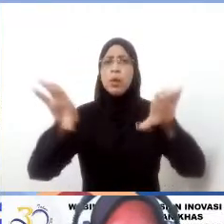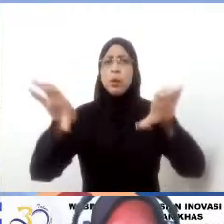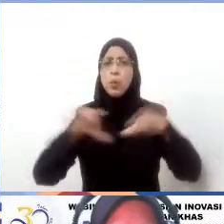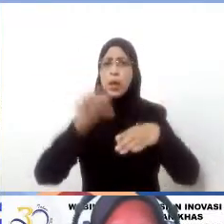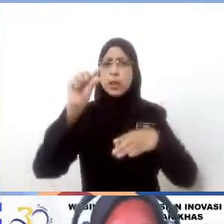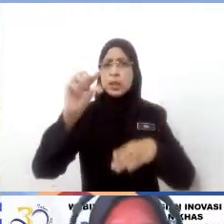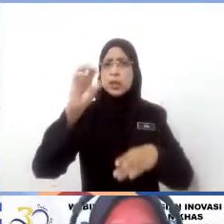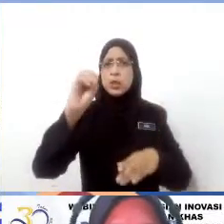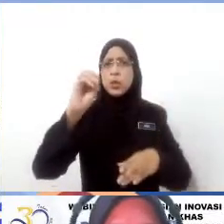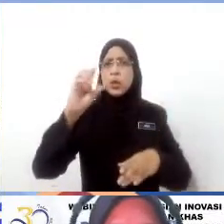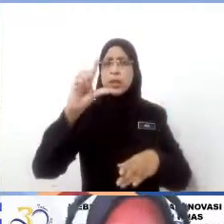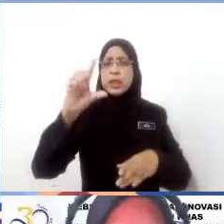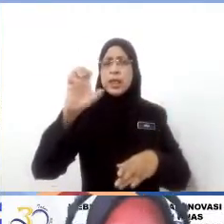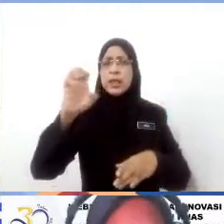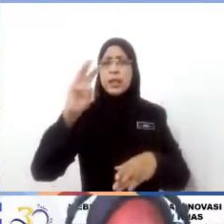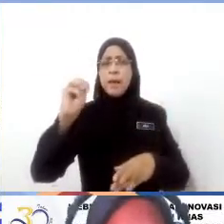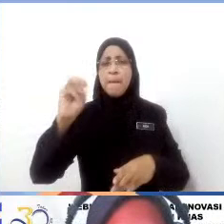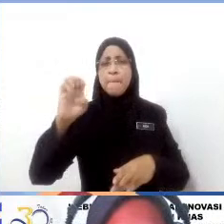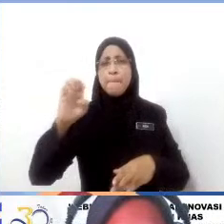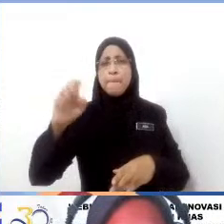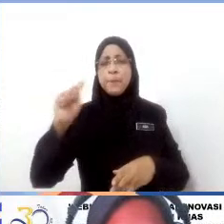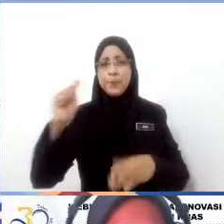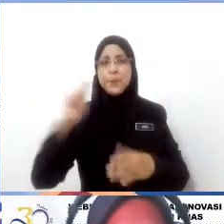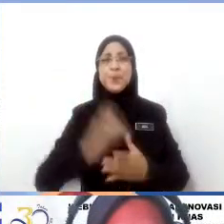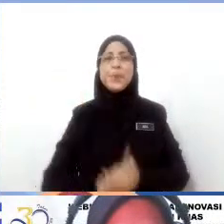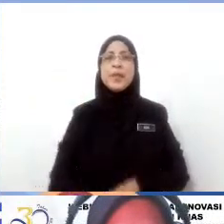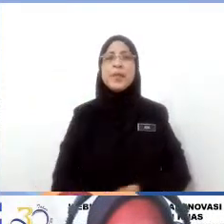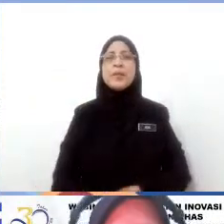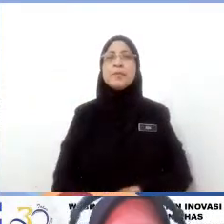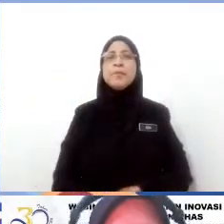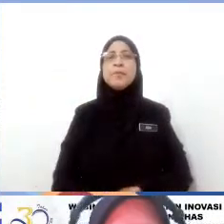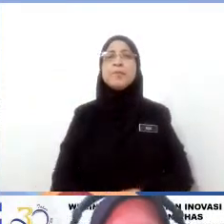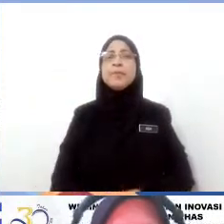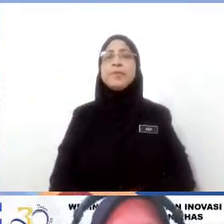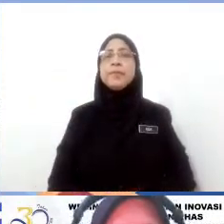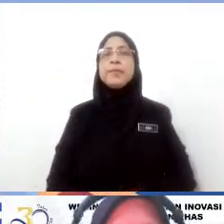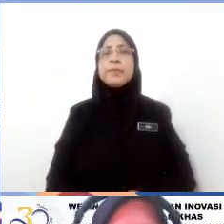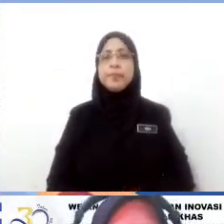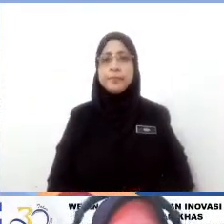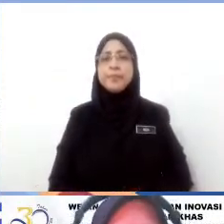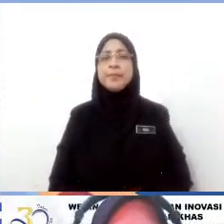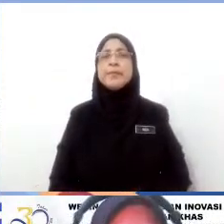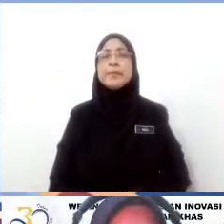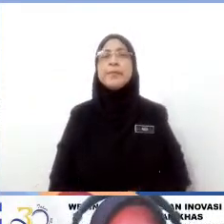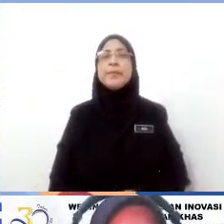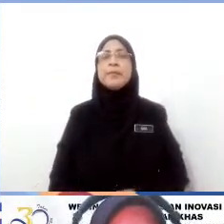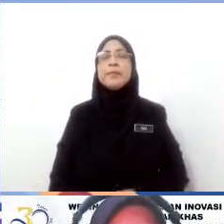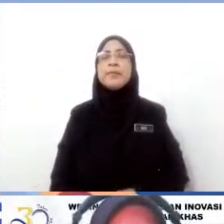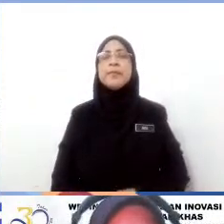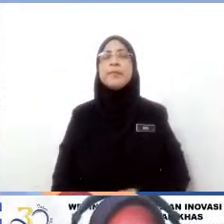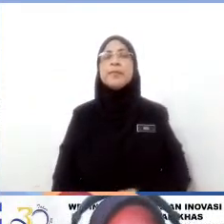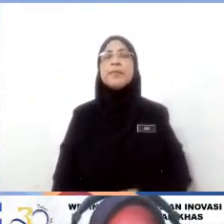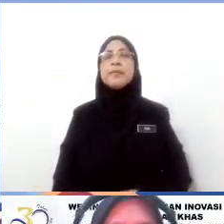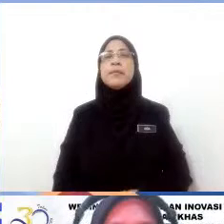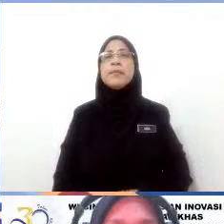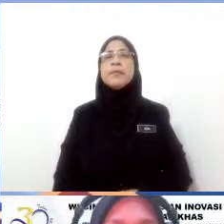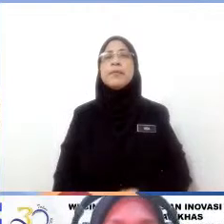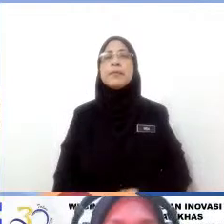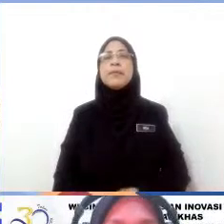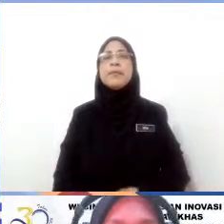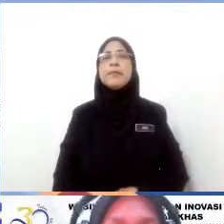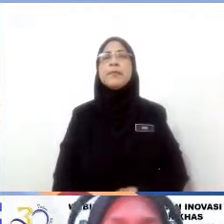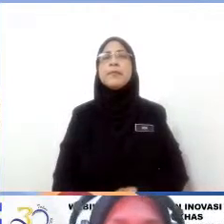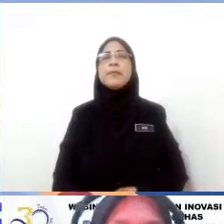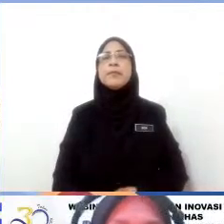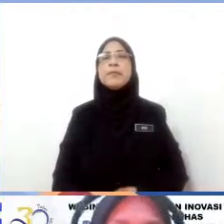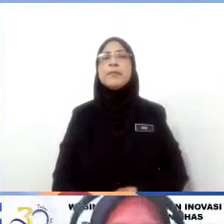maaf, sepenuhnya. Ya, ya. Yeah. Maaf yeah, minta lah. Boleh, tetapi... boleh. Silakan. Tetapi kita berada